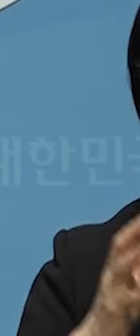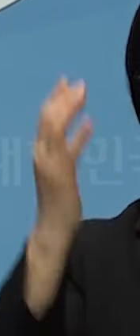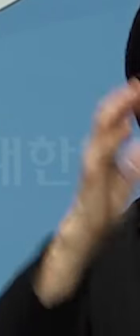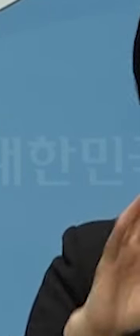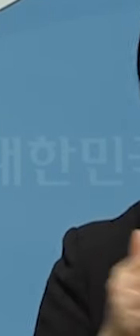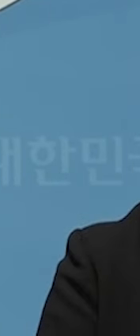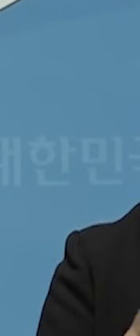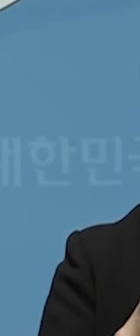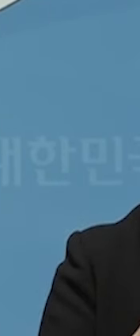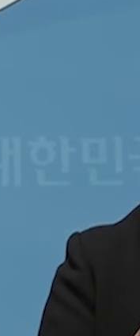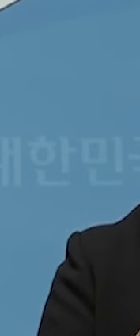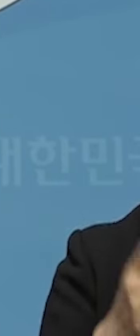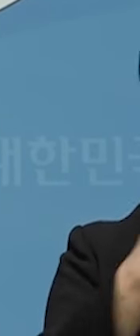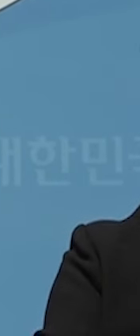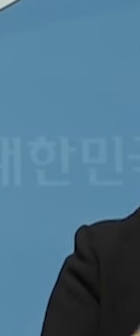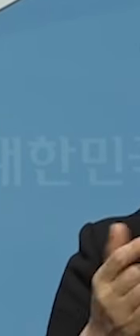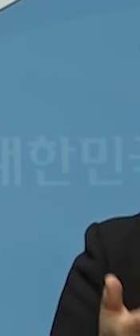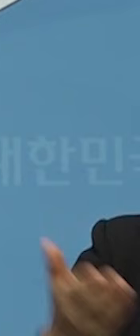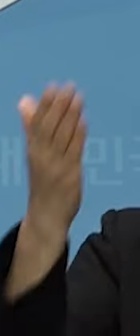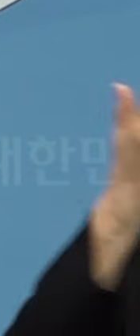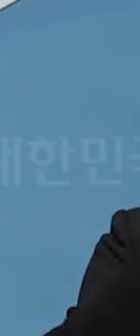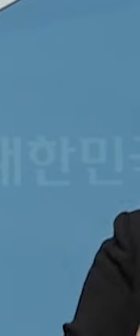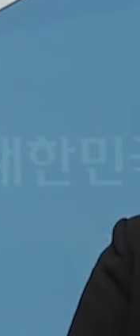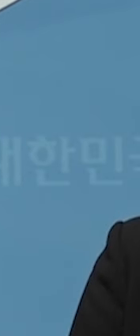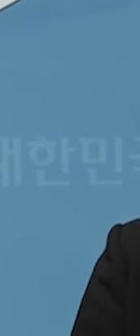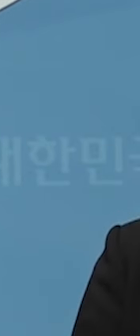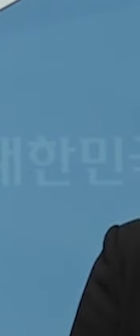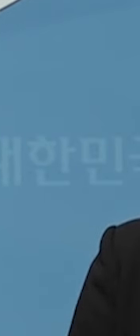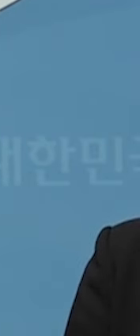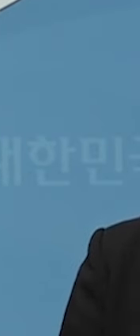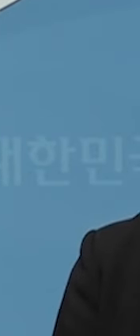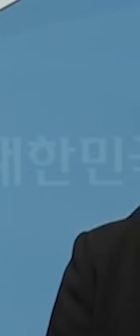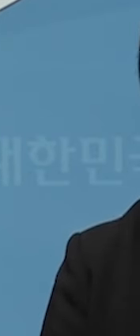종주국으로서의 위상을 더욱 높일 수 있을 것입니다.